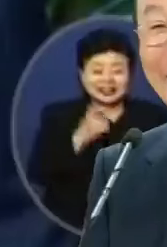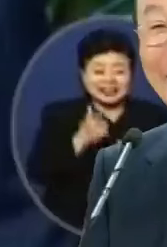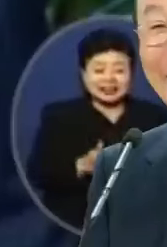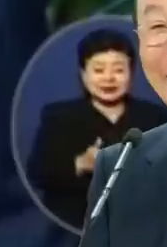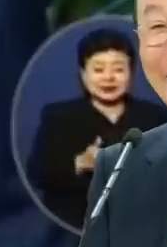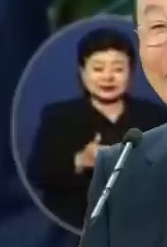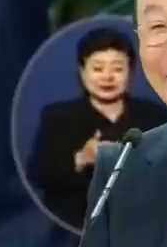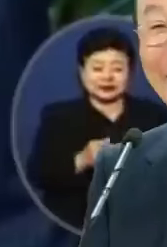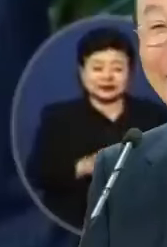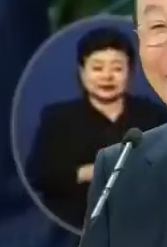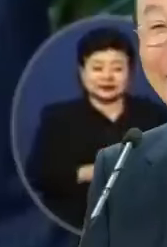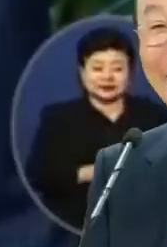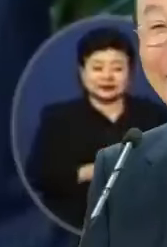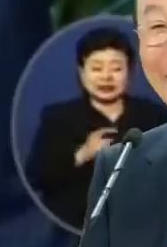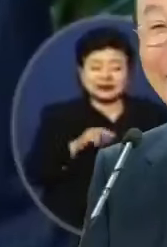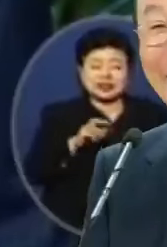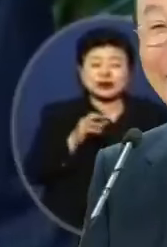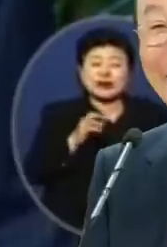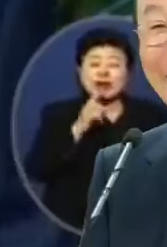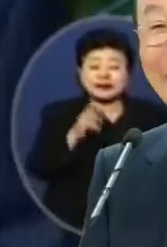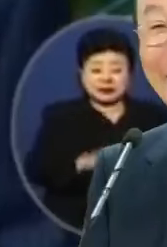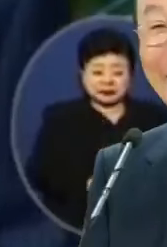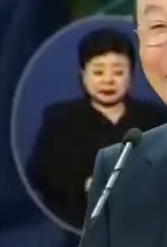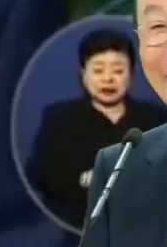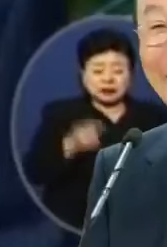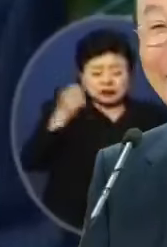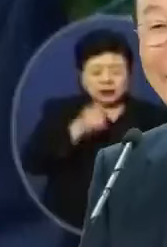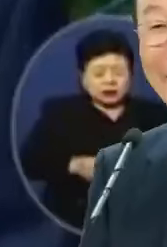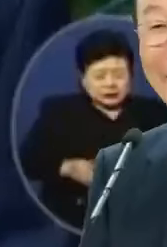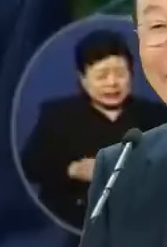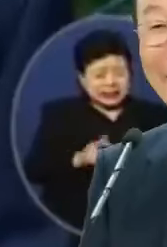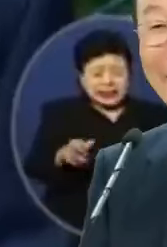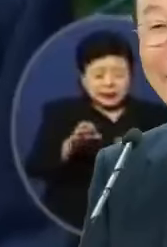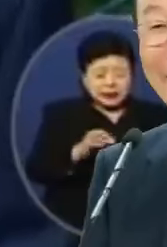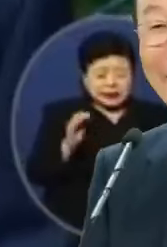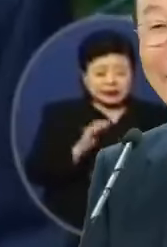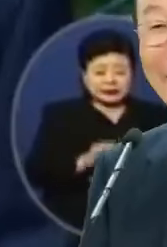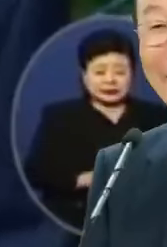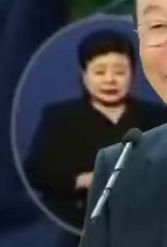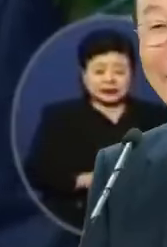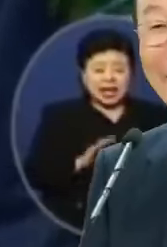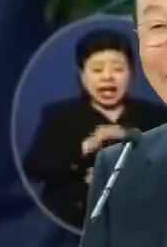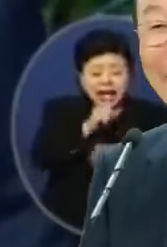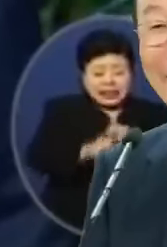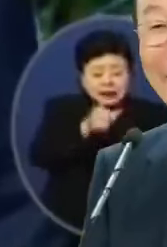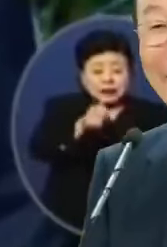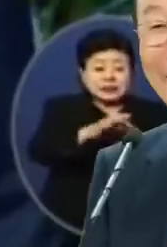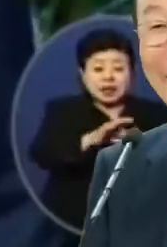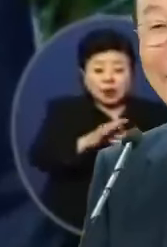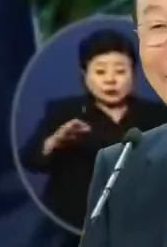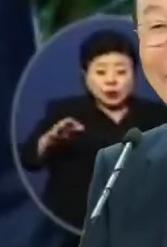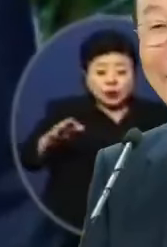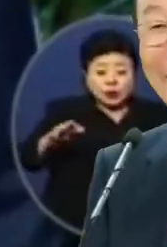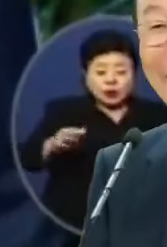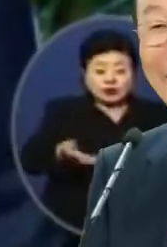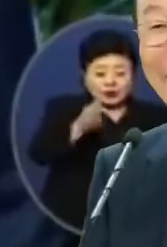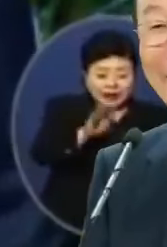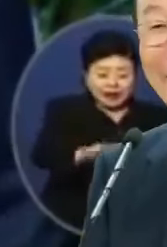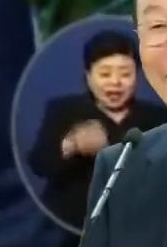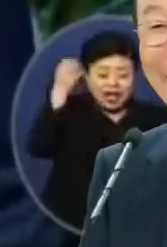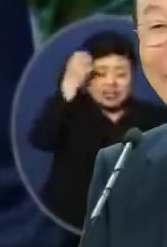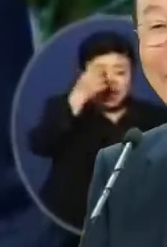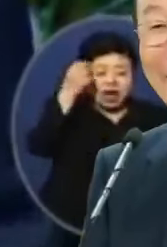예수님께서 니고데모에게 그렇게 말씀하셨습니다. 물과 성령으로 거듭나지 않으면 하늘과 상관이 없다. 그러나